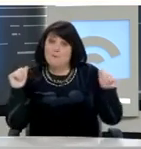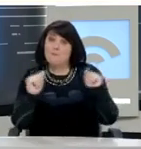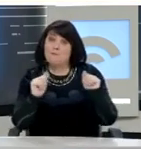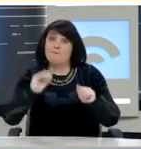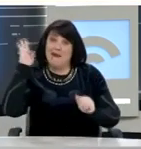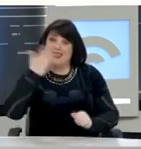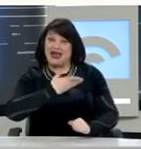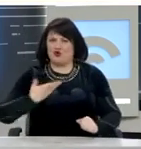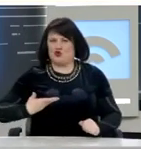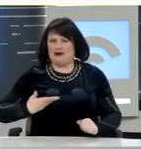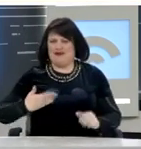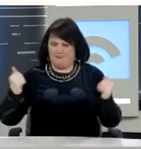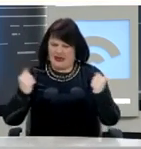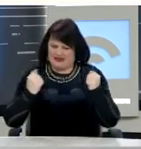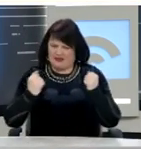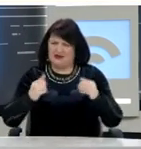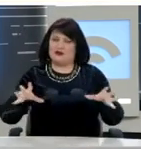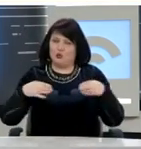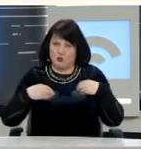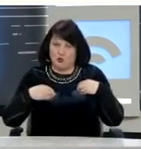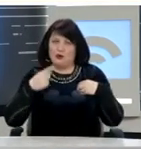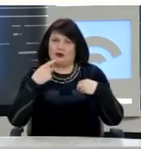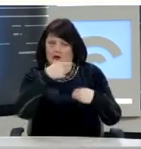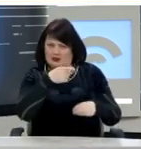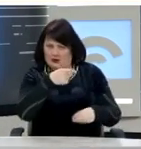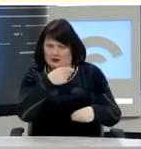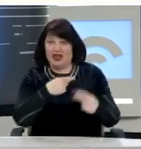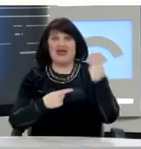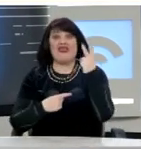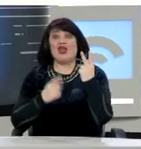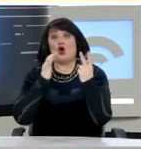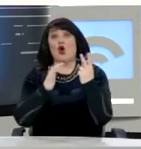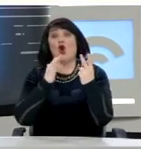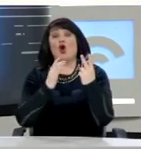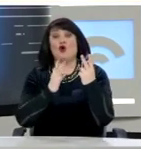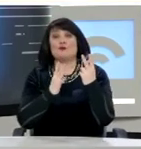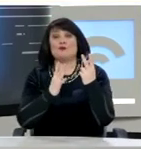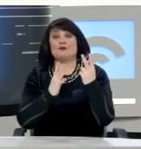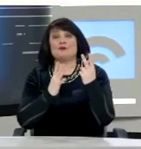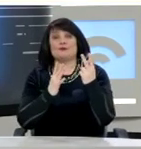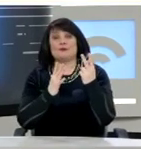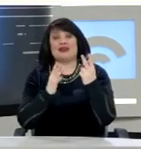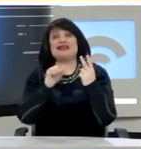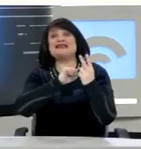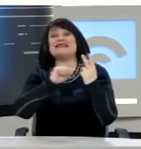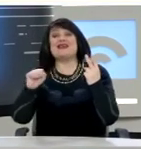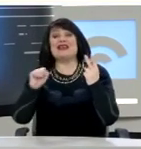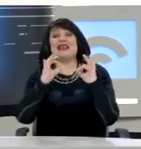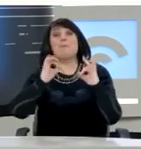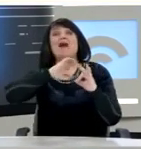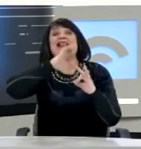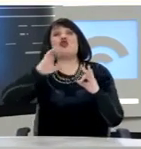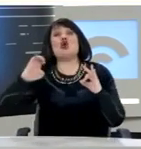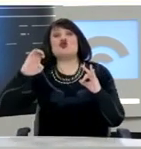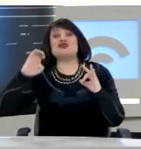πρώην Ιουγκοσλαβίας, δεχθήκαμε ότι στην εν λόγω χώρα υπάρχουν δύο γλώσσες με κυριλική γραφή, η σερβική και η μακεδόνσκη,